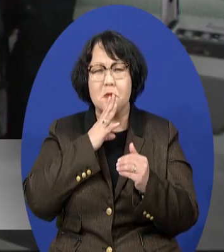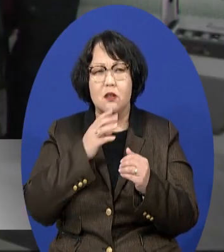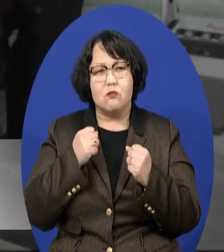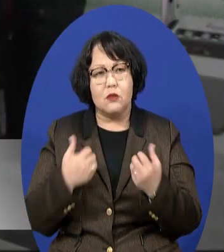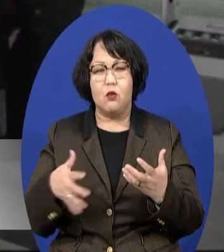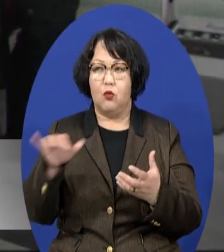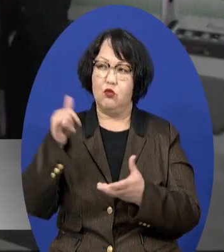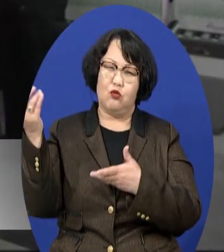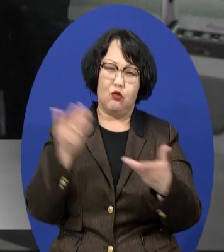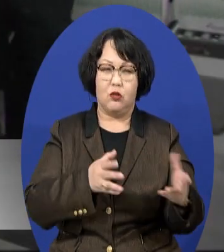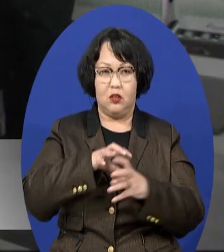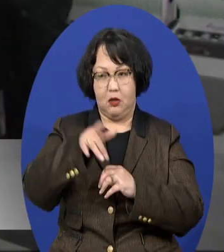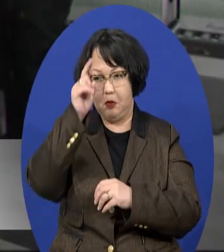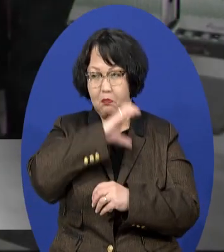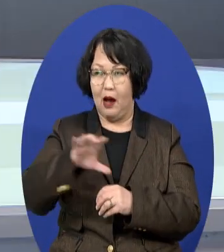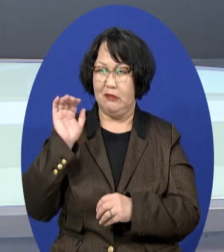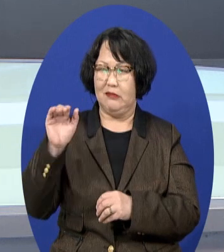бол уриалсаар байна.